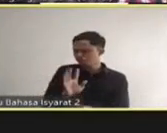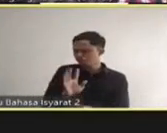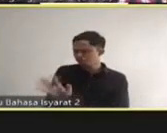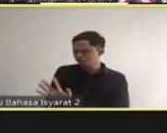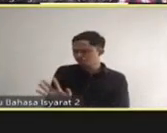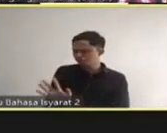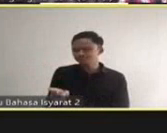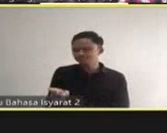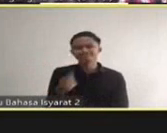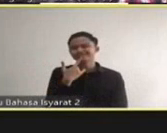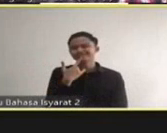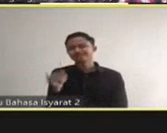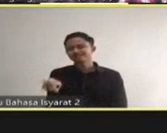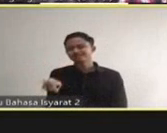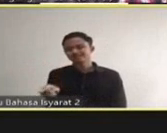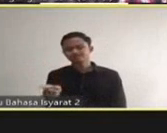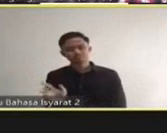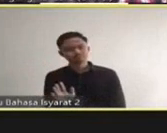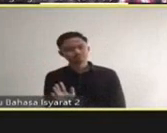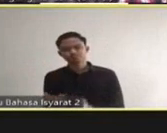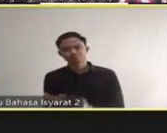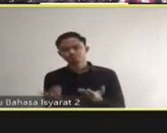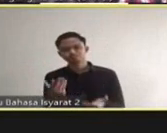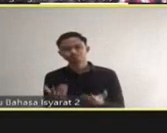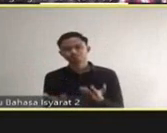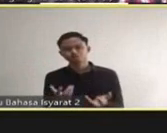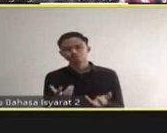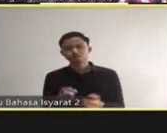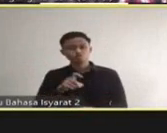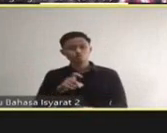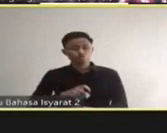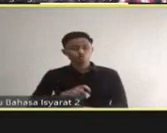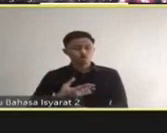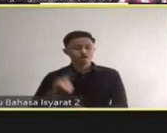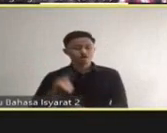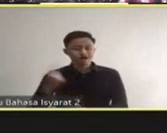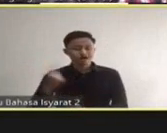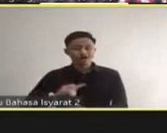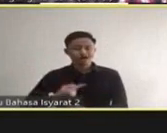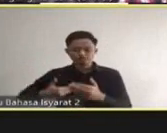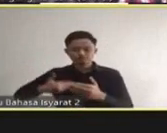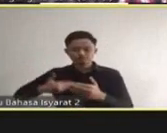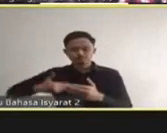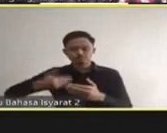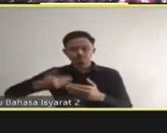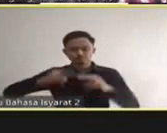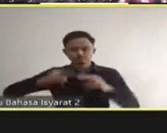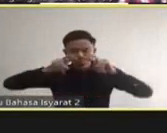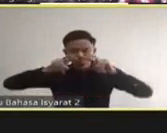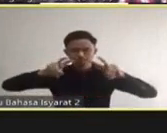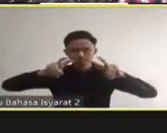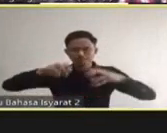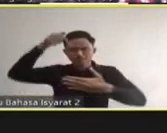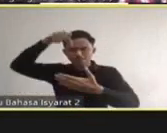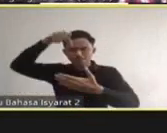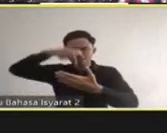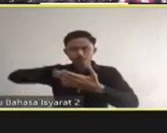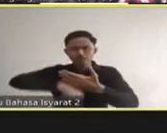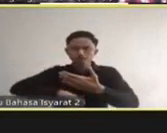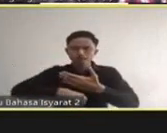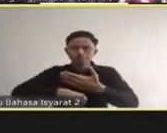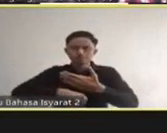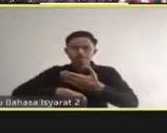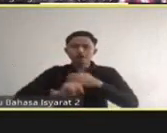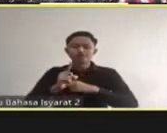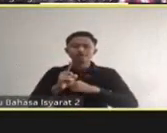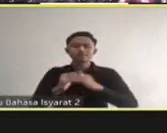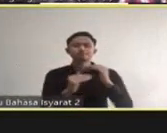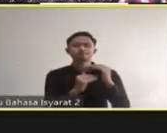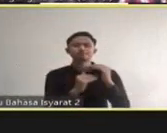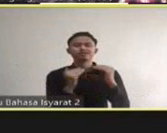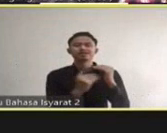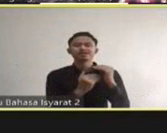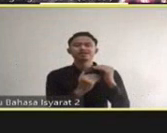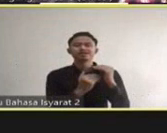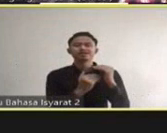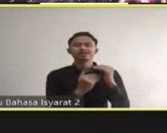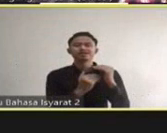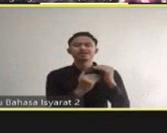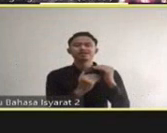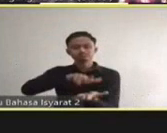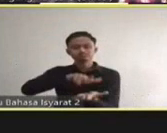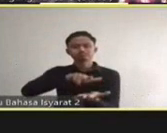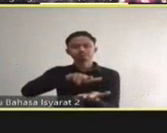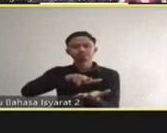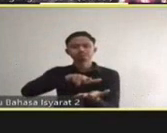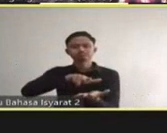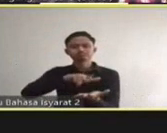semacam ini mungkin kita perlu jajaki lebih lanjut dan dipakai untuk dasar pembuatan keputusan atau